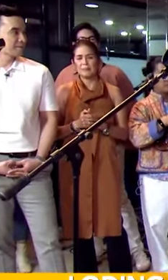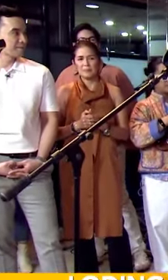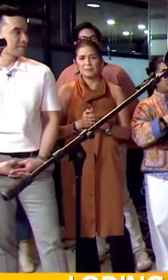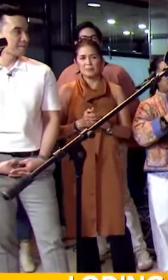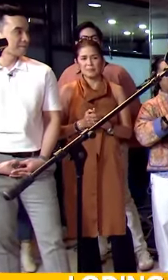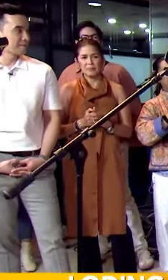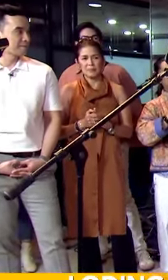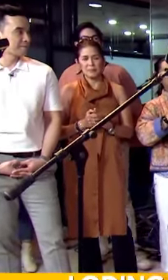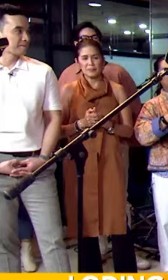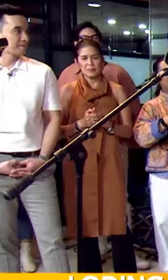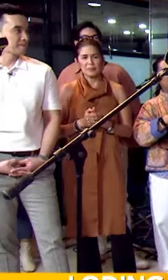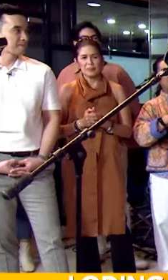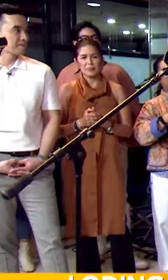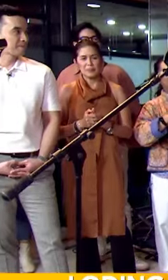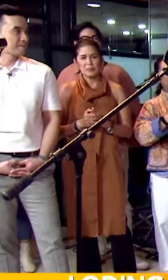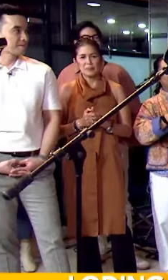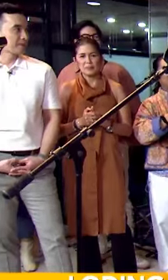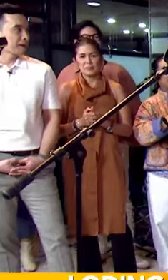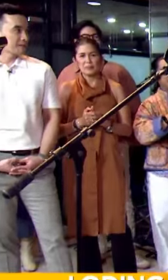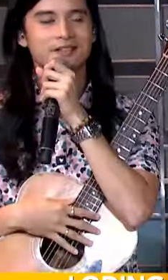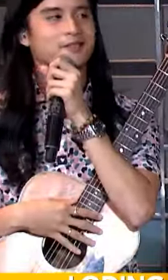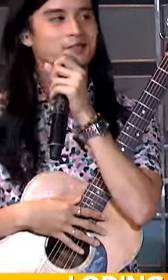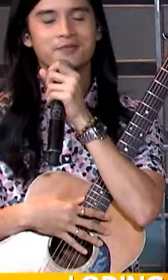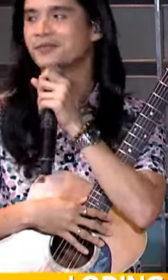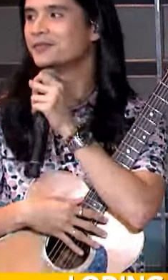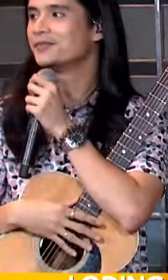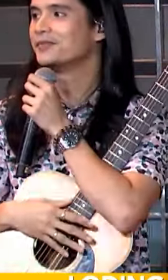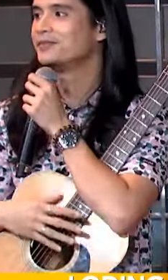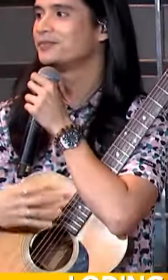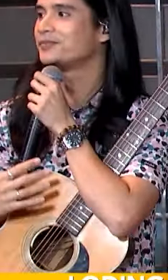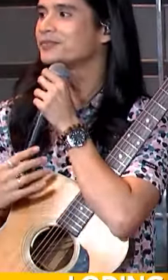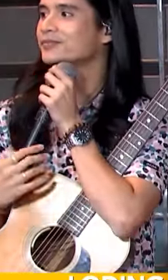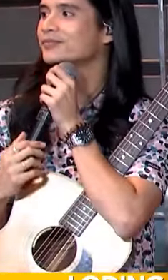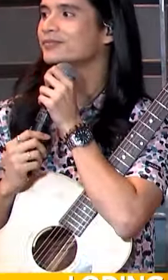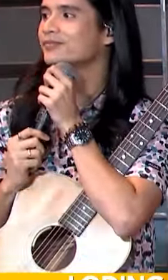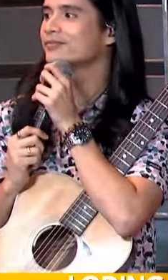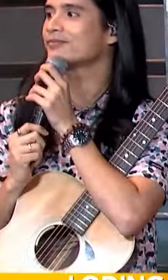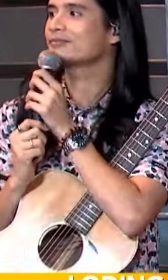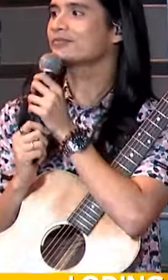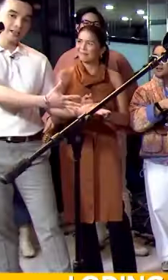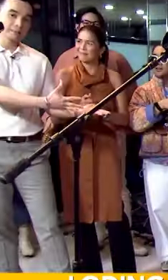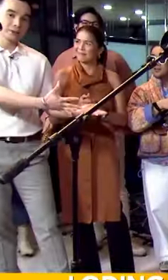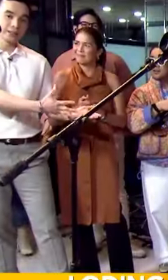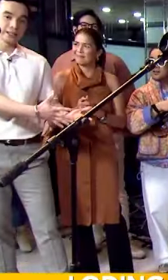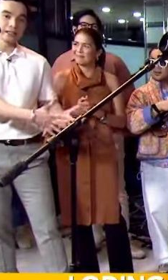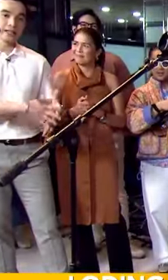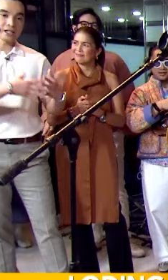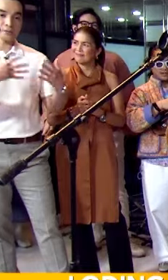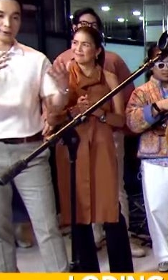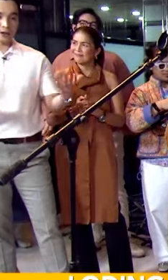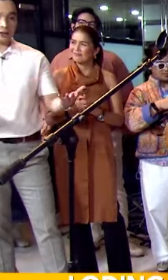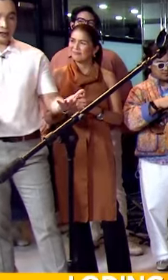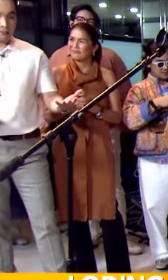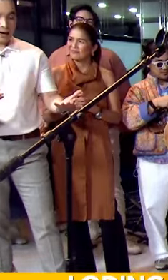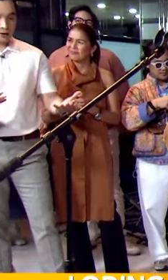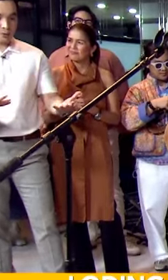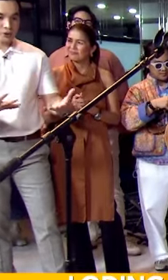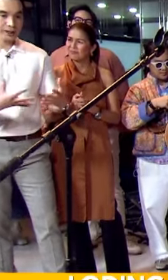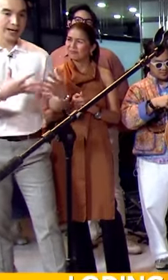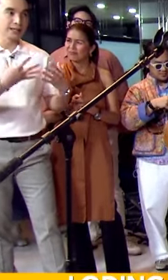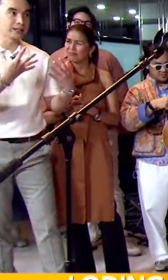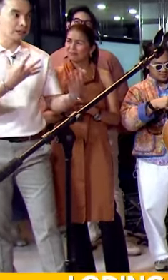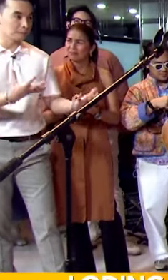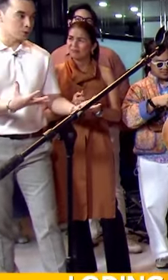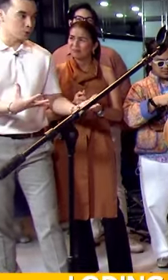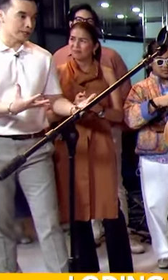yung na-enjoy namin talaga sa song na to. Sa ano ba yan? Paano yung proseso ninyo, halimbawa, katulad ng sabi nyo kanina, nag-explore kayo ng bagong